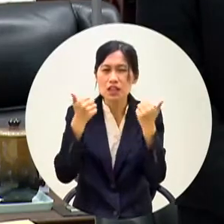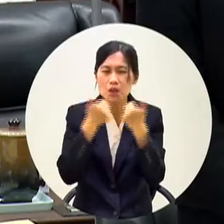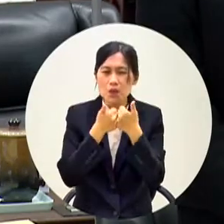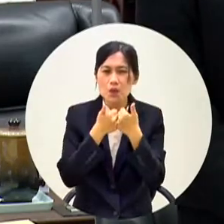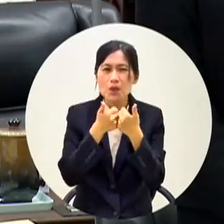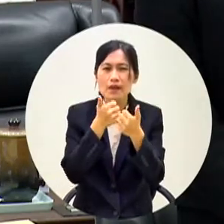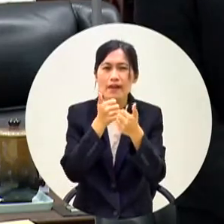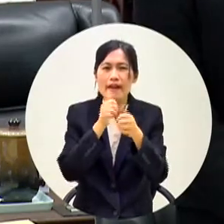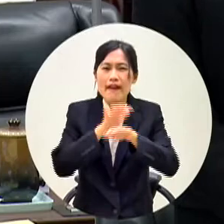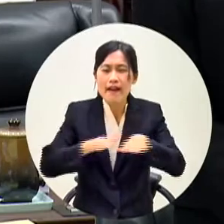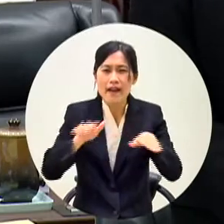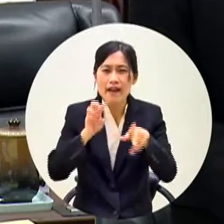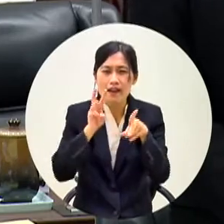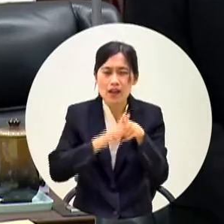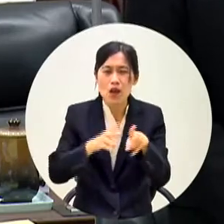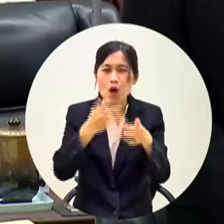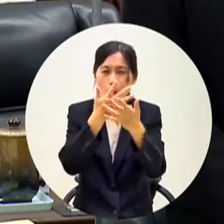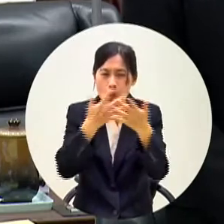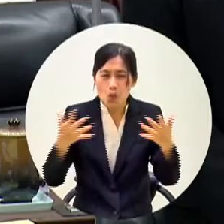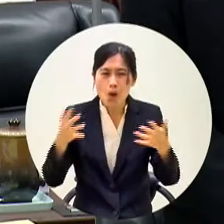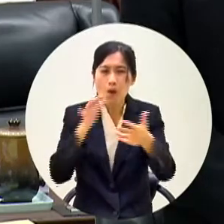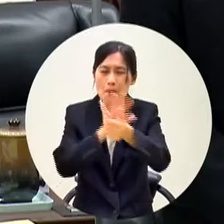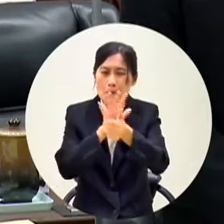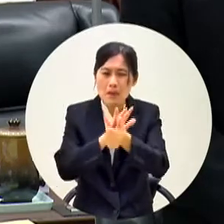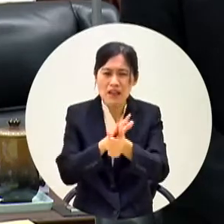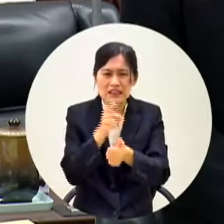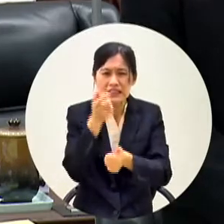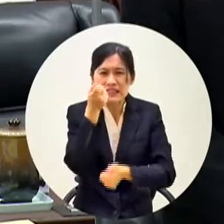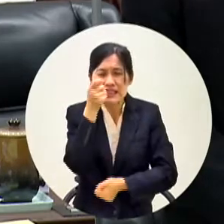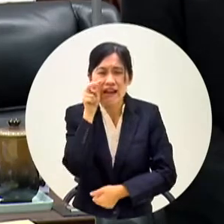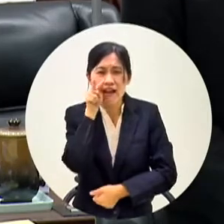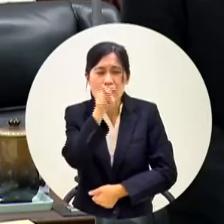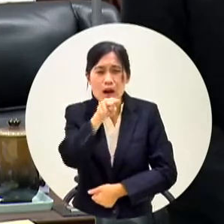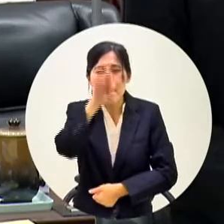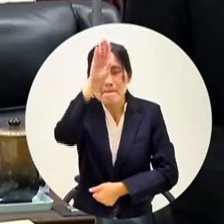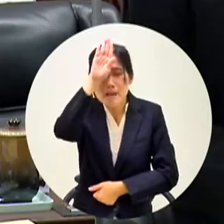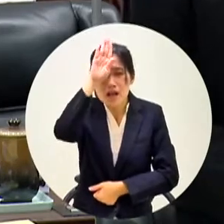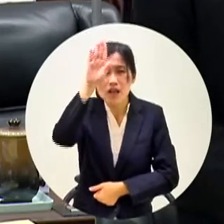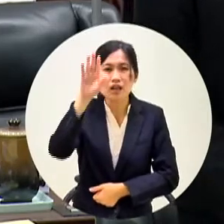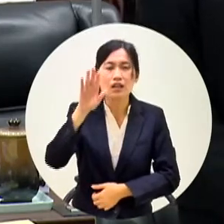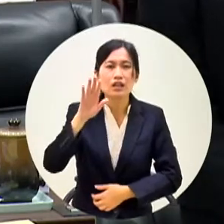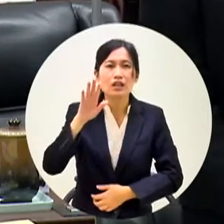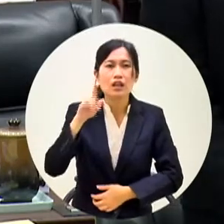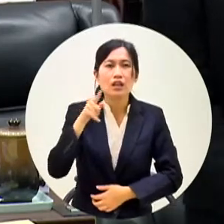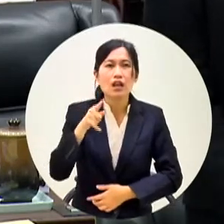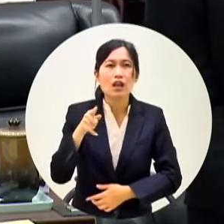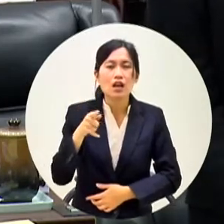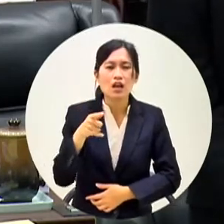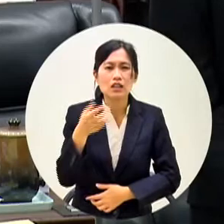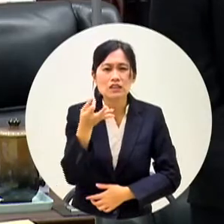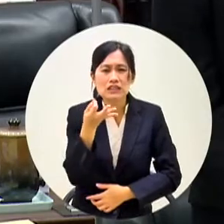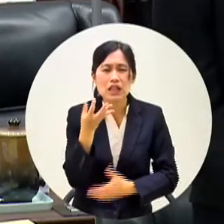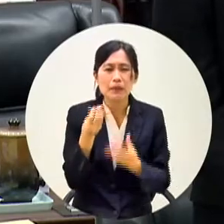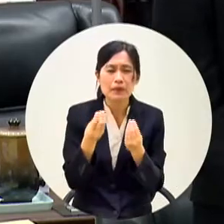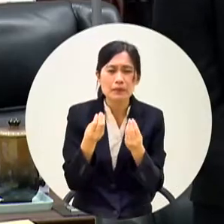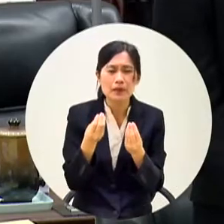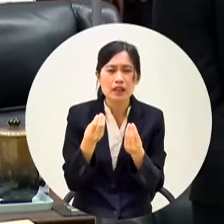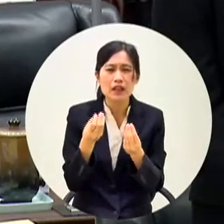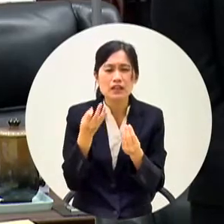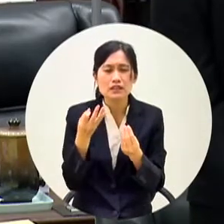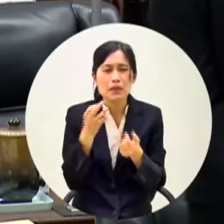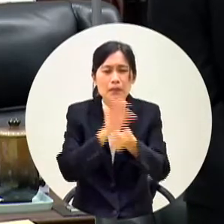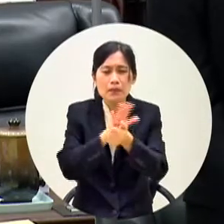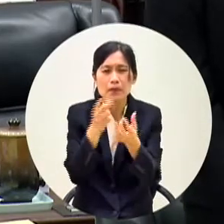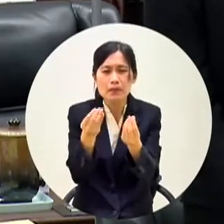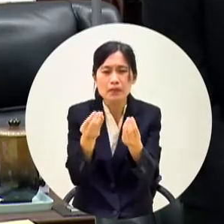了解有没有更多可能发生这种罕见疾病，他已经没有相关的经费可以协助相关行政程序的